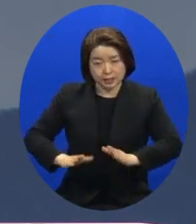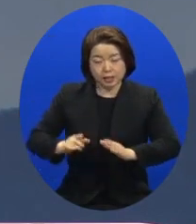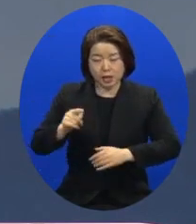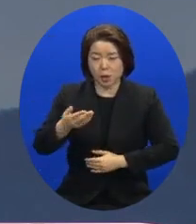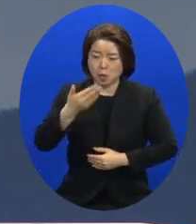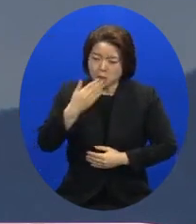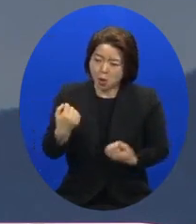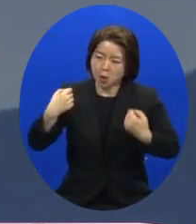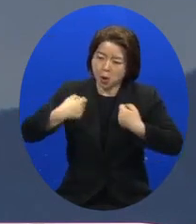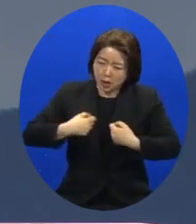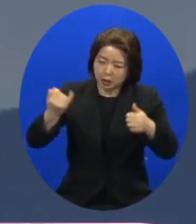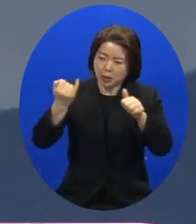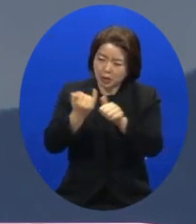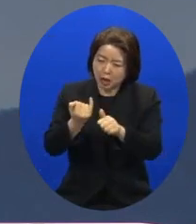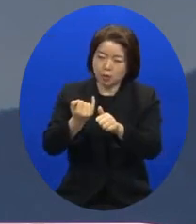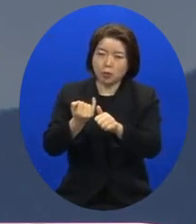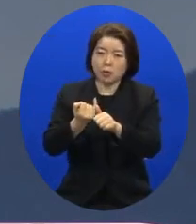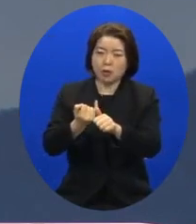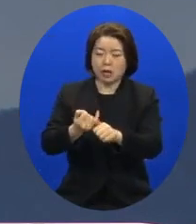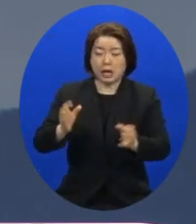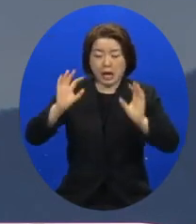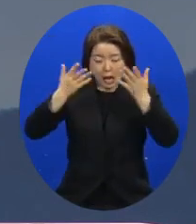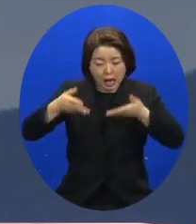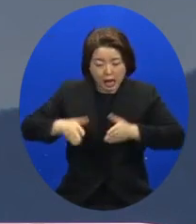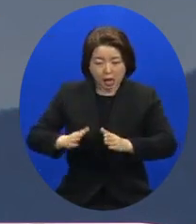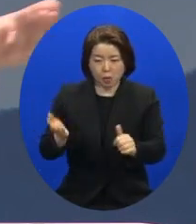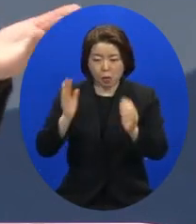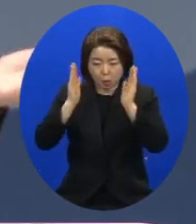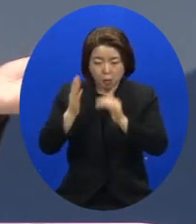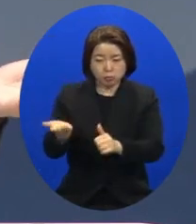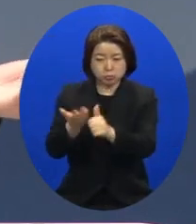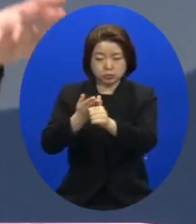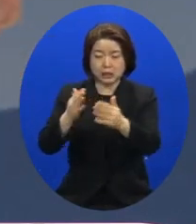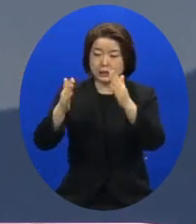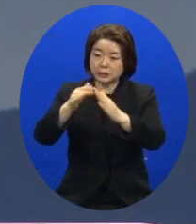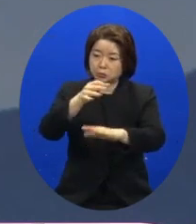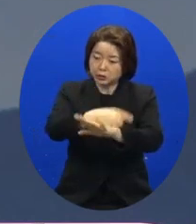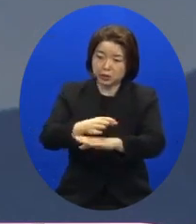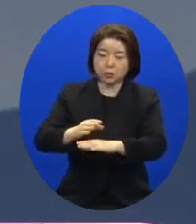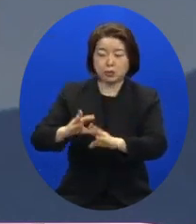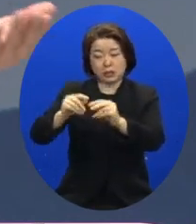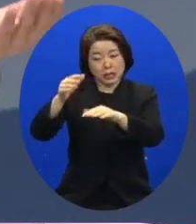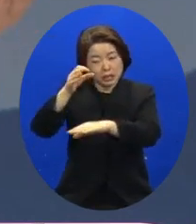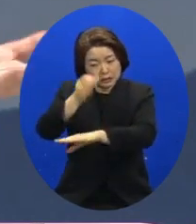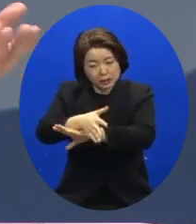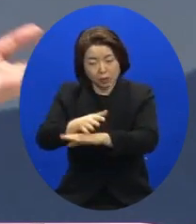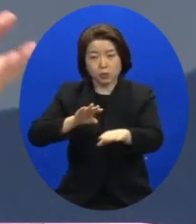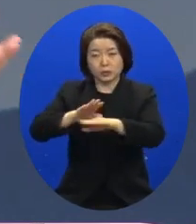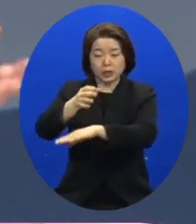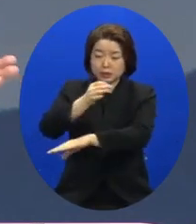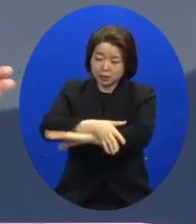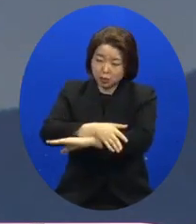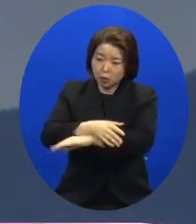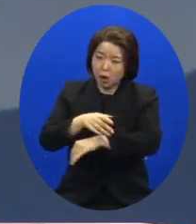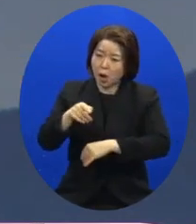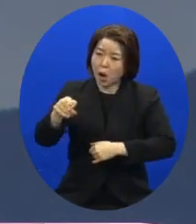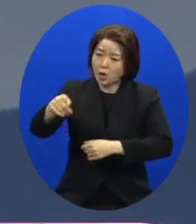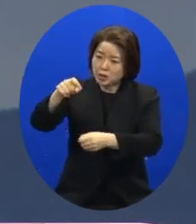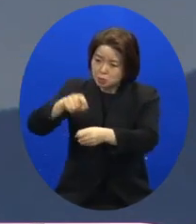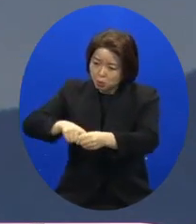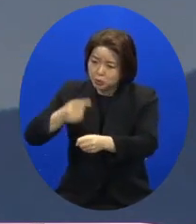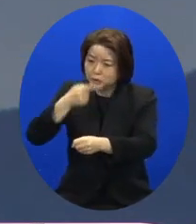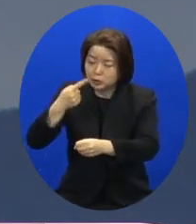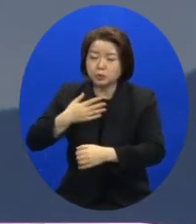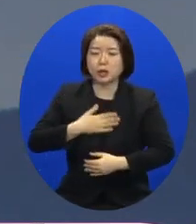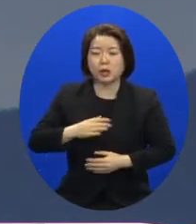있고 그저 시집 장가가고 애 낳고 공부시키고 집 사고 땅 사고 차 사고 그러느라고 사는 것인 줄 생각하고 사는